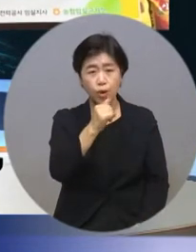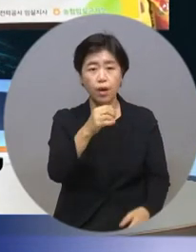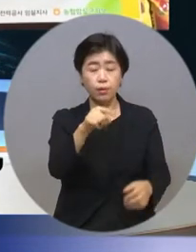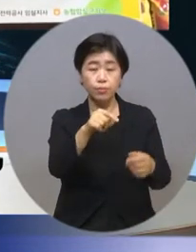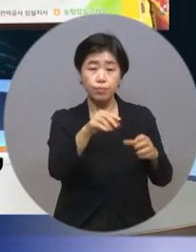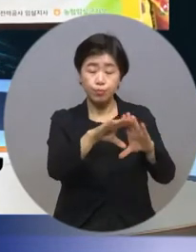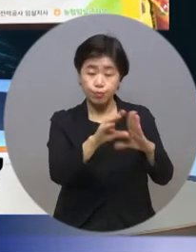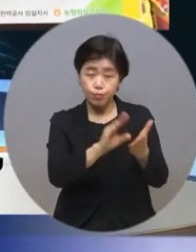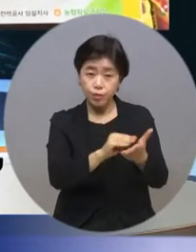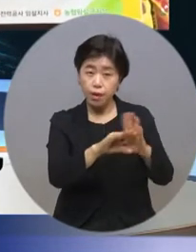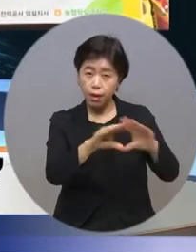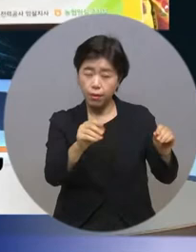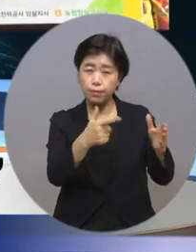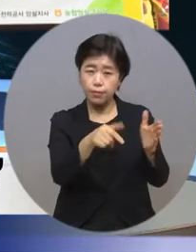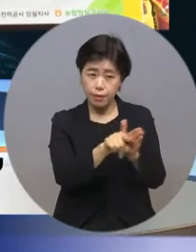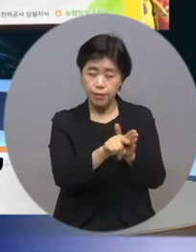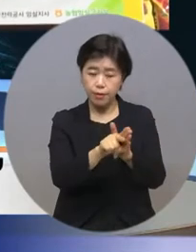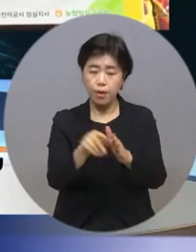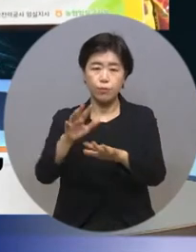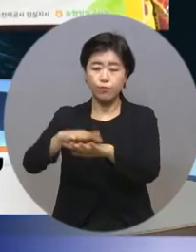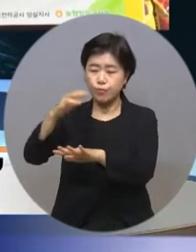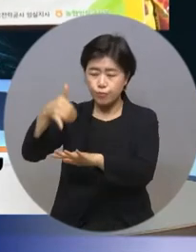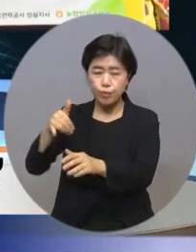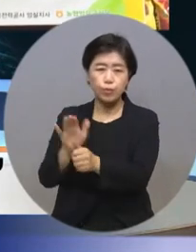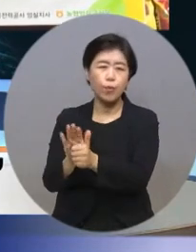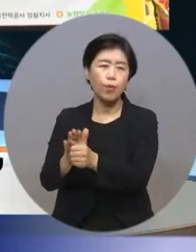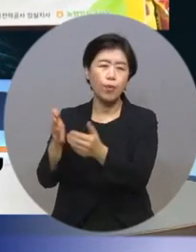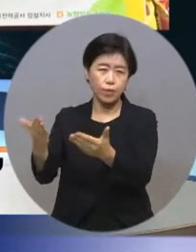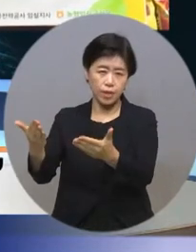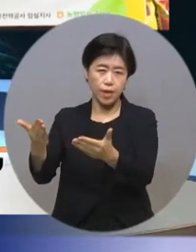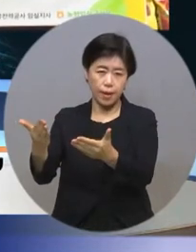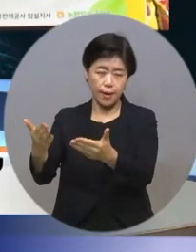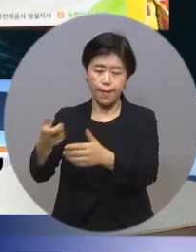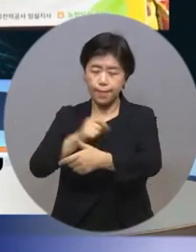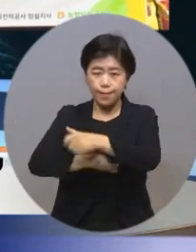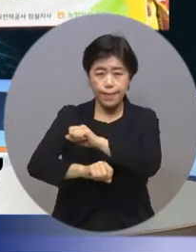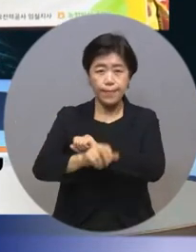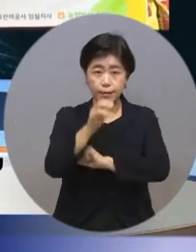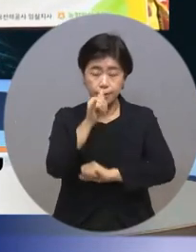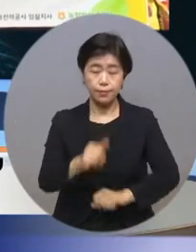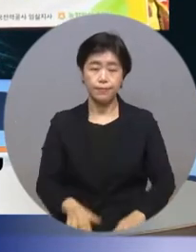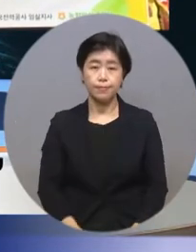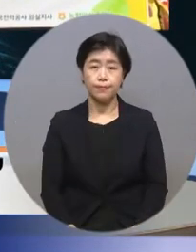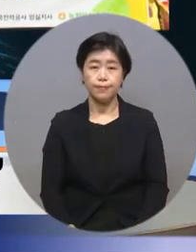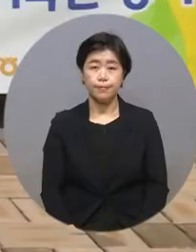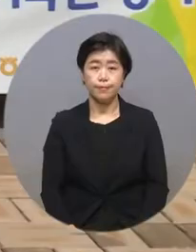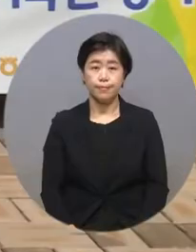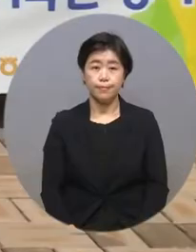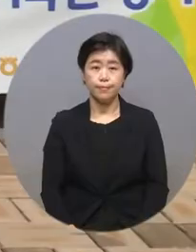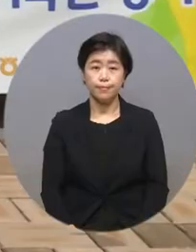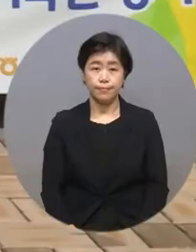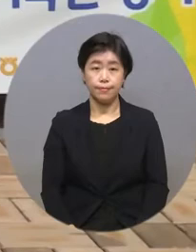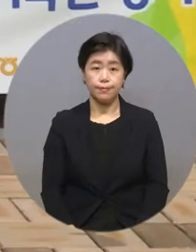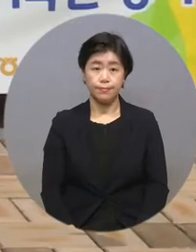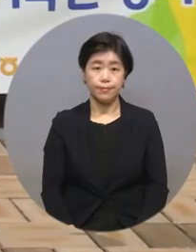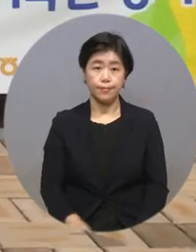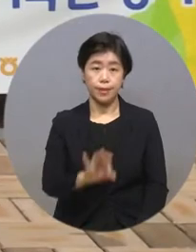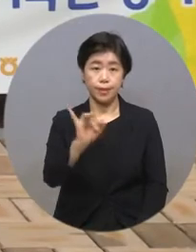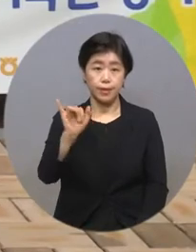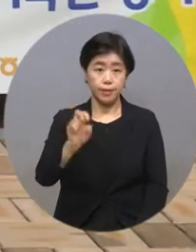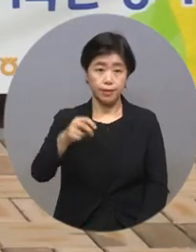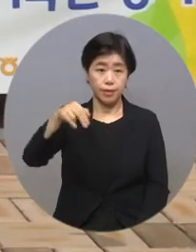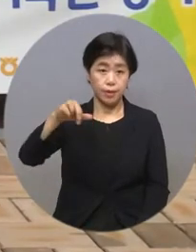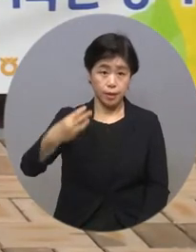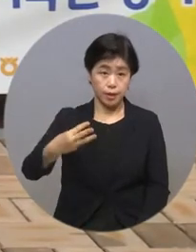운동으로 농촌 돕기에 앞장서고 있습니다. 장유진 기자가 보도합니다. 전북 임실군은